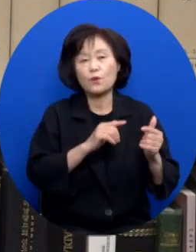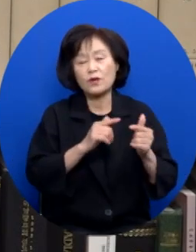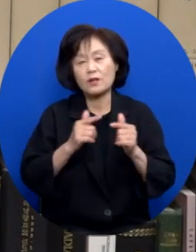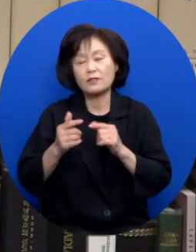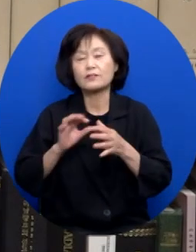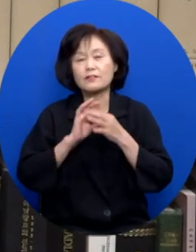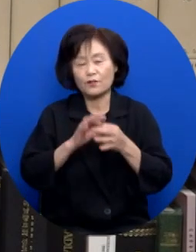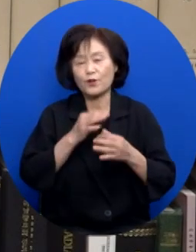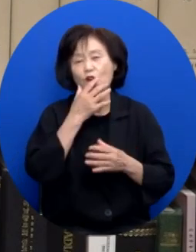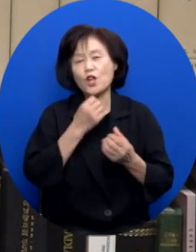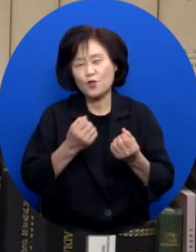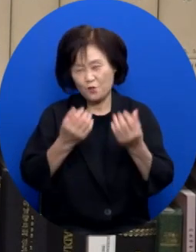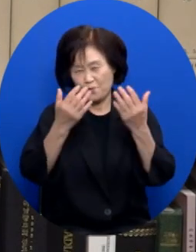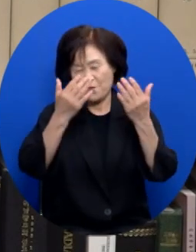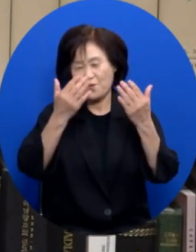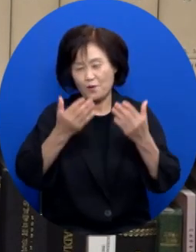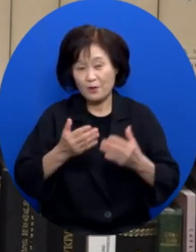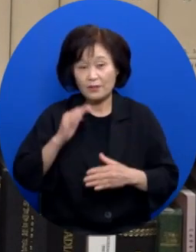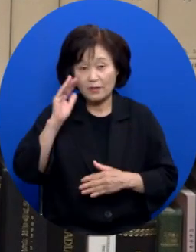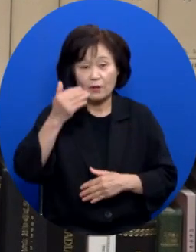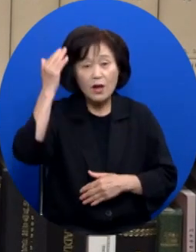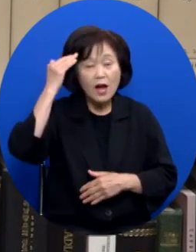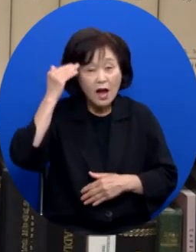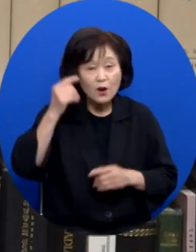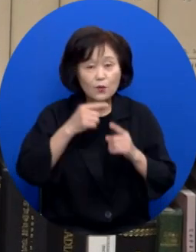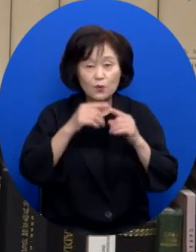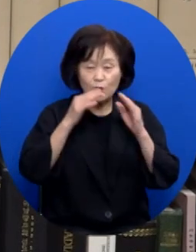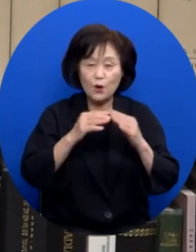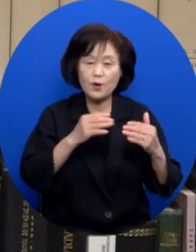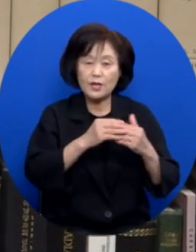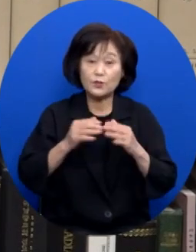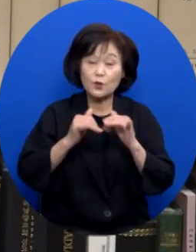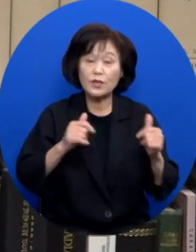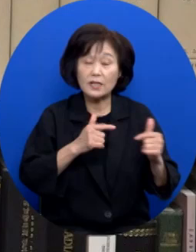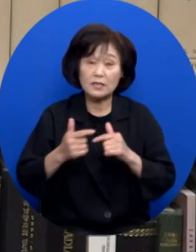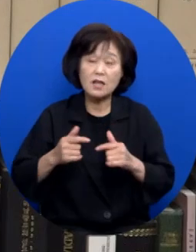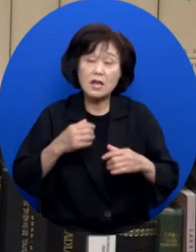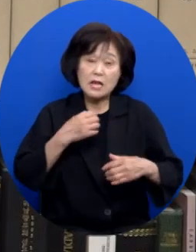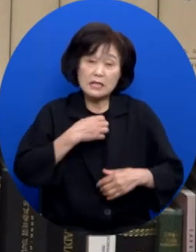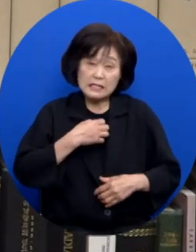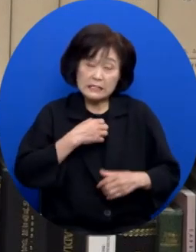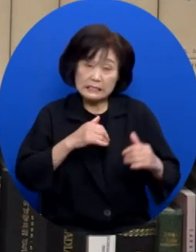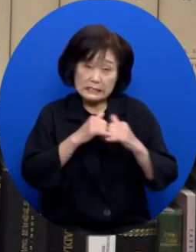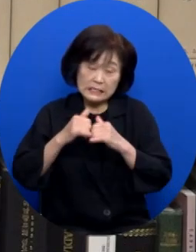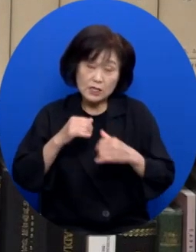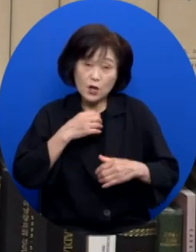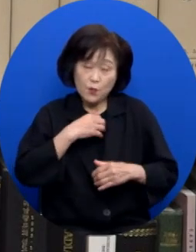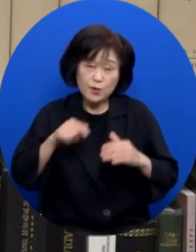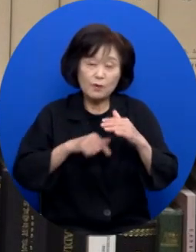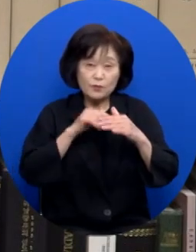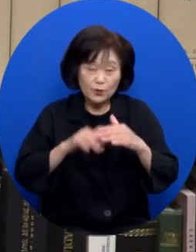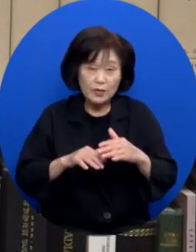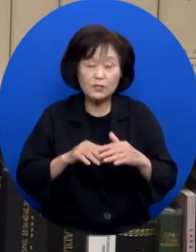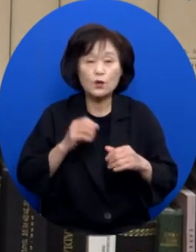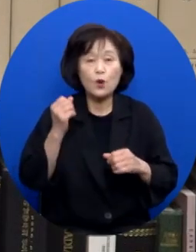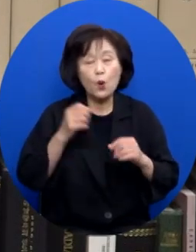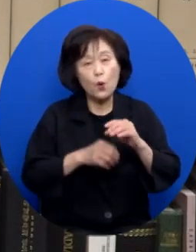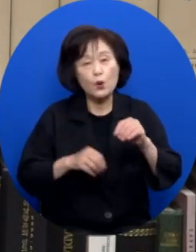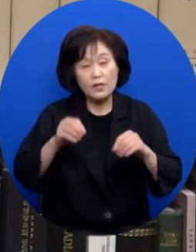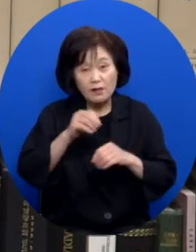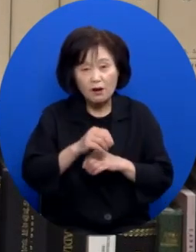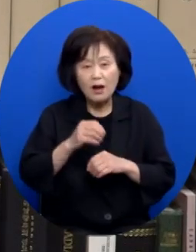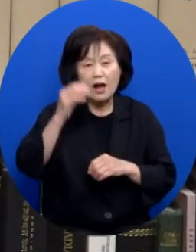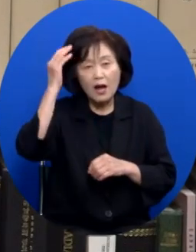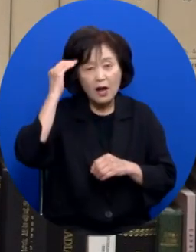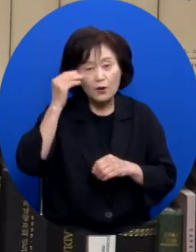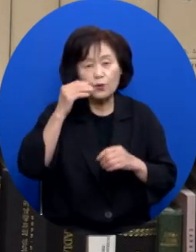통해서 축복을 받게 되고 또 한국의 교회와 지도자들은 전생의 위기를 오히려